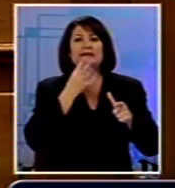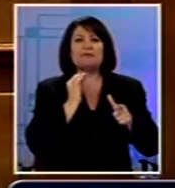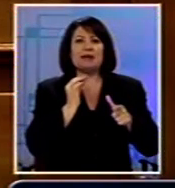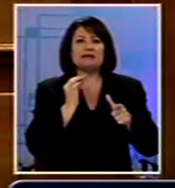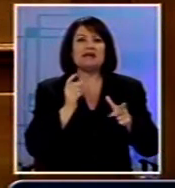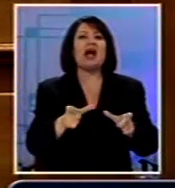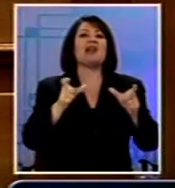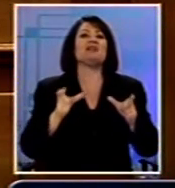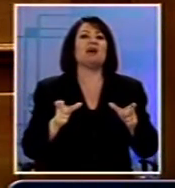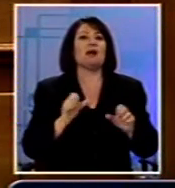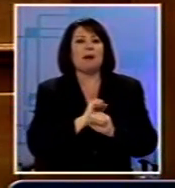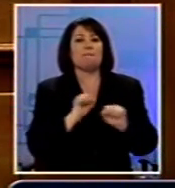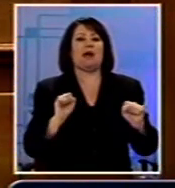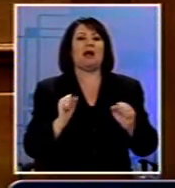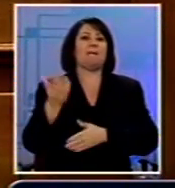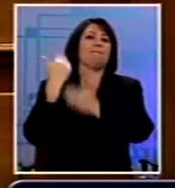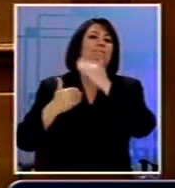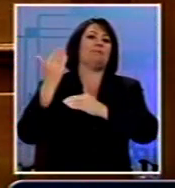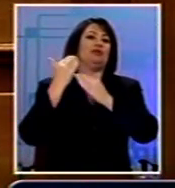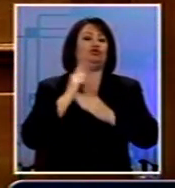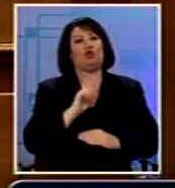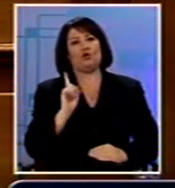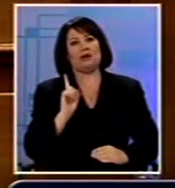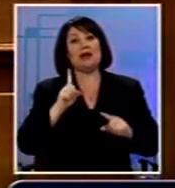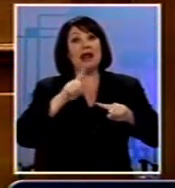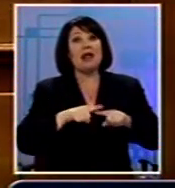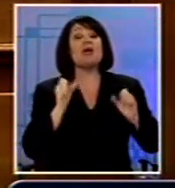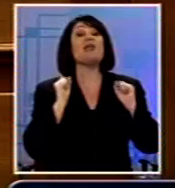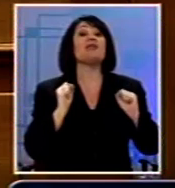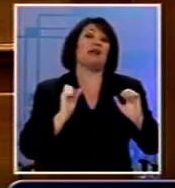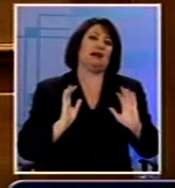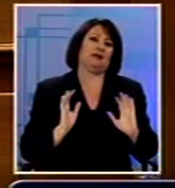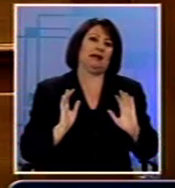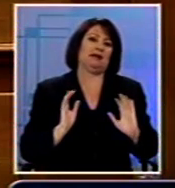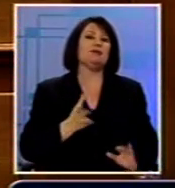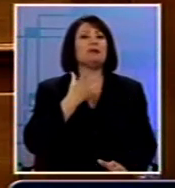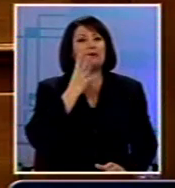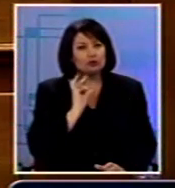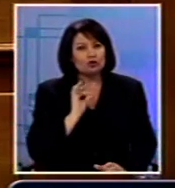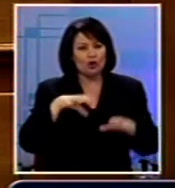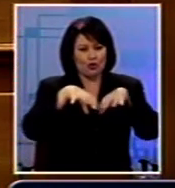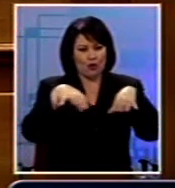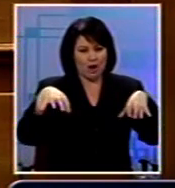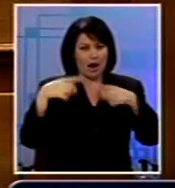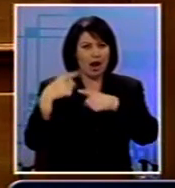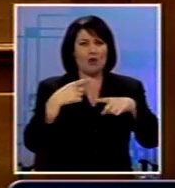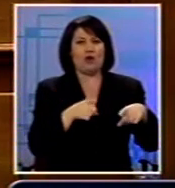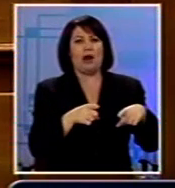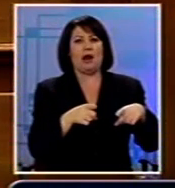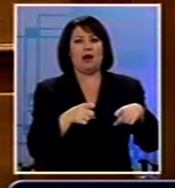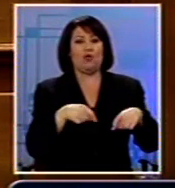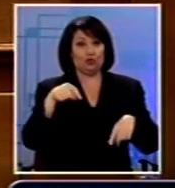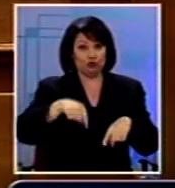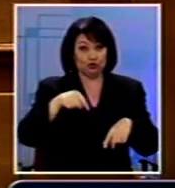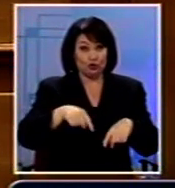αστάθεια που θα μας πάει πολύ πίσω. Η χώρα δεν το αντέχει. Γι' αυτό και διαχωρίζουμε πλήρως την